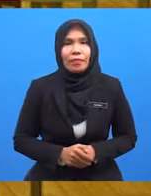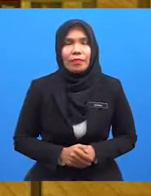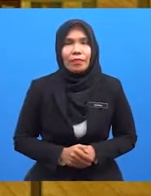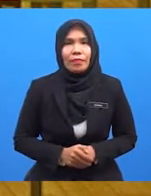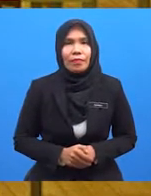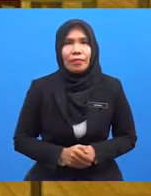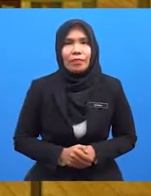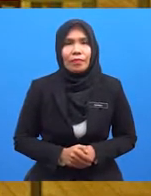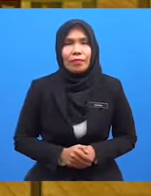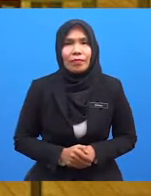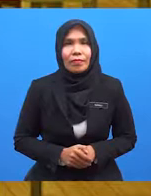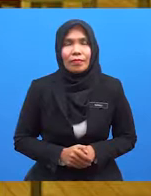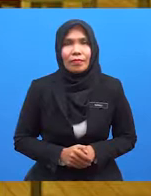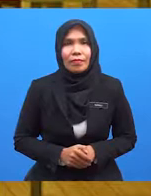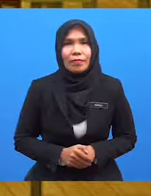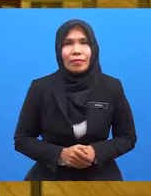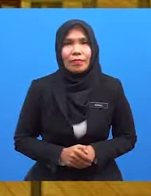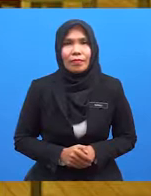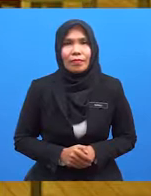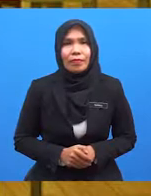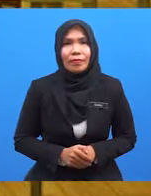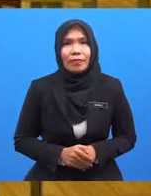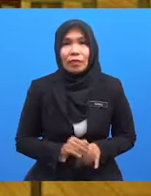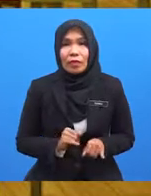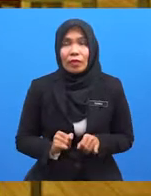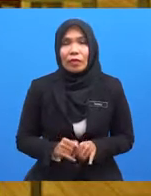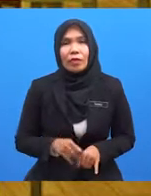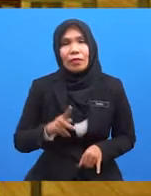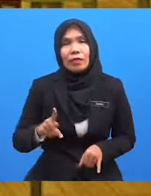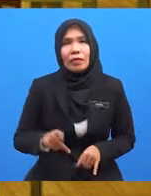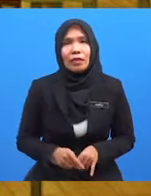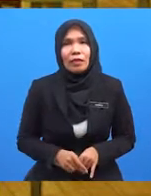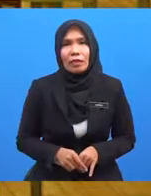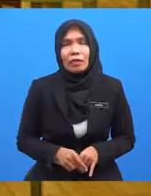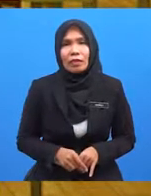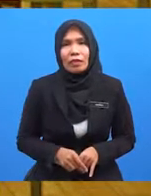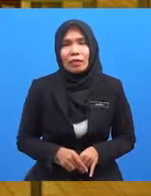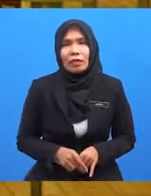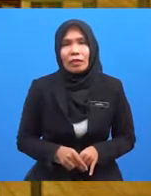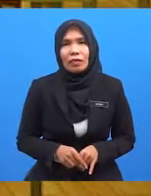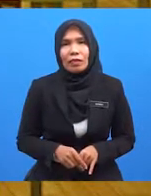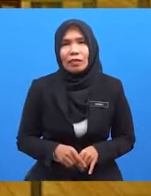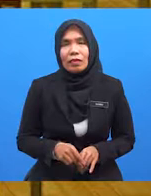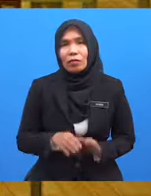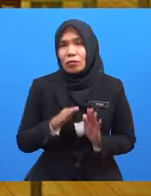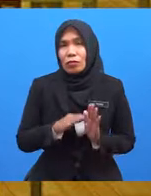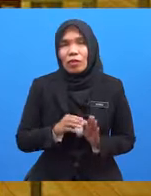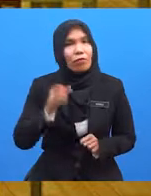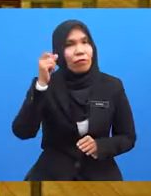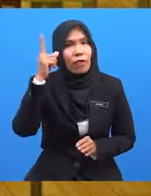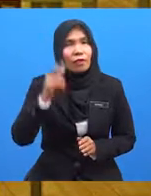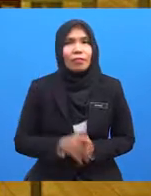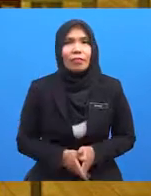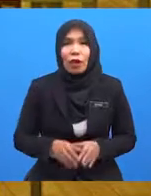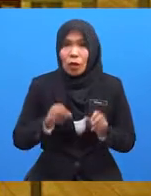cikgu terangkan sebentar tadi. Jika pelajar masih kurang memahami, pelajar boleh berdiskusi dengan